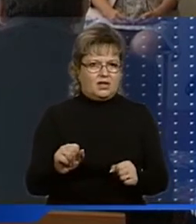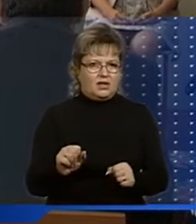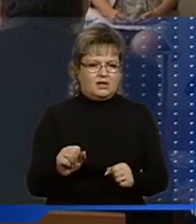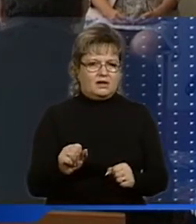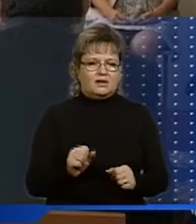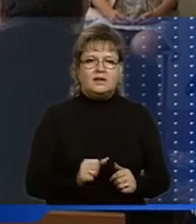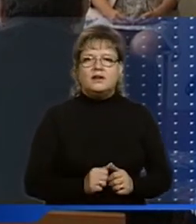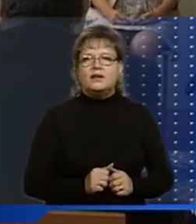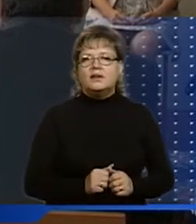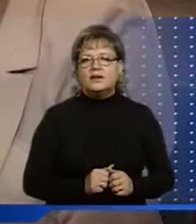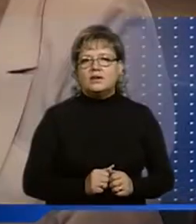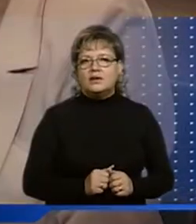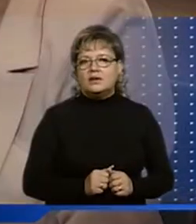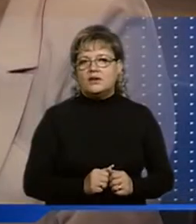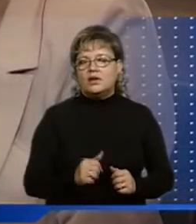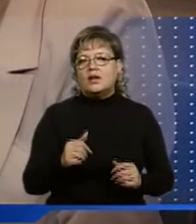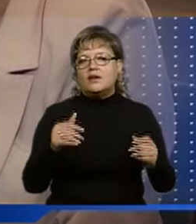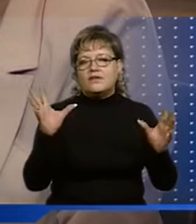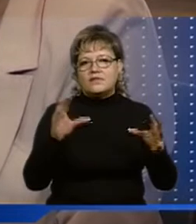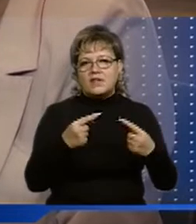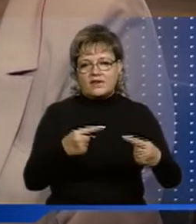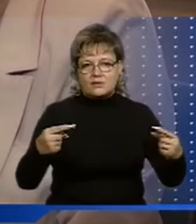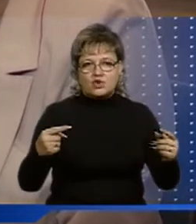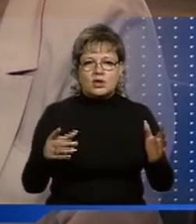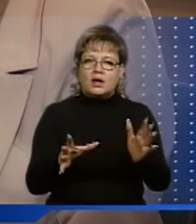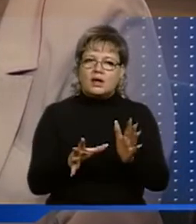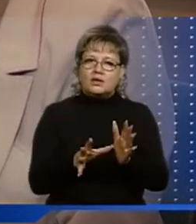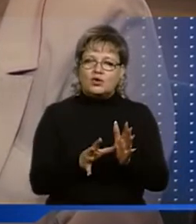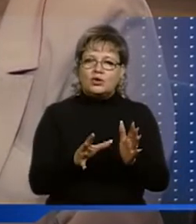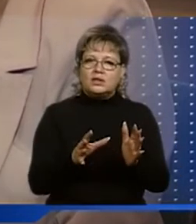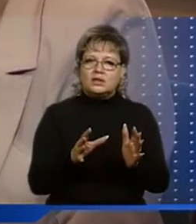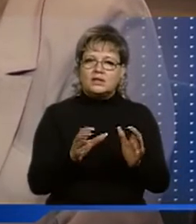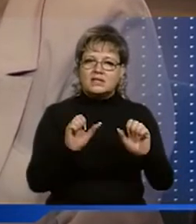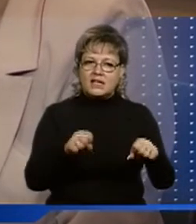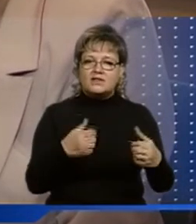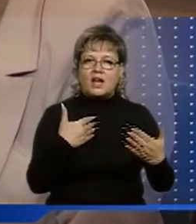Он так крепче будет. С пользованием всевозможных электронных средств общения,